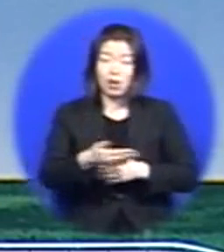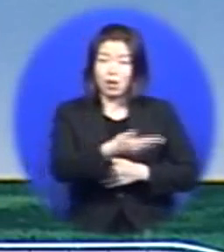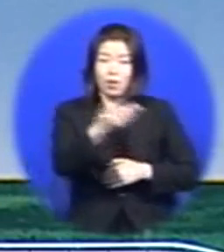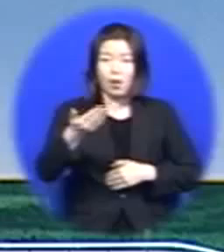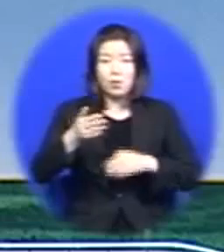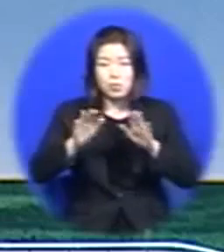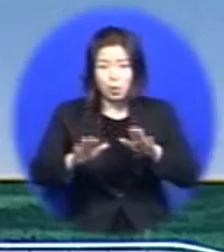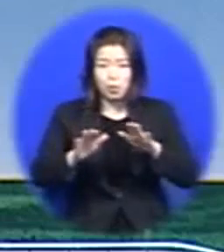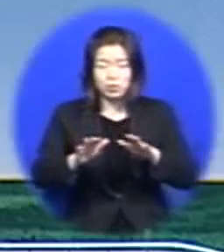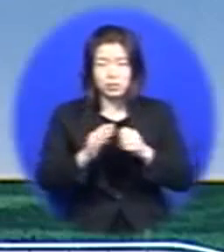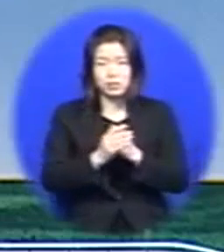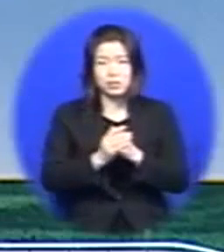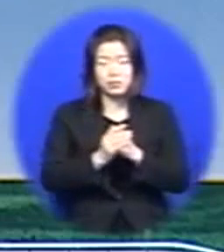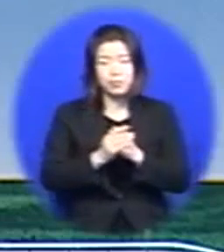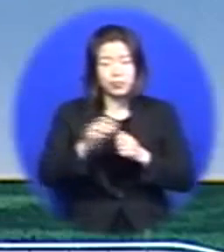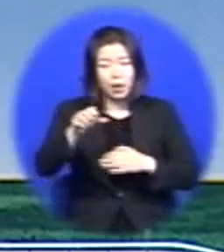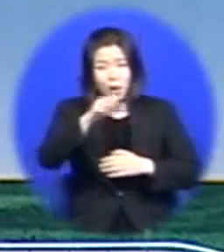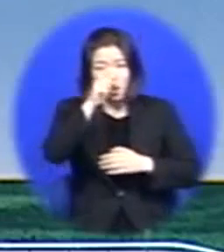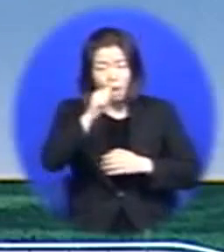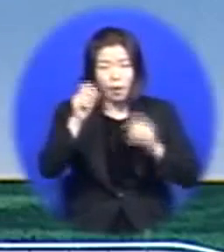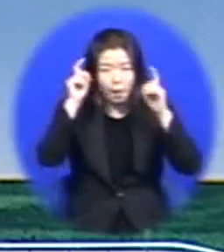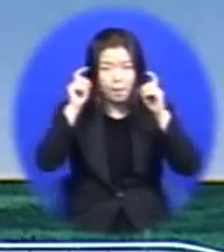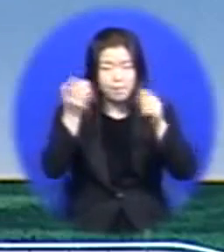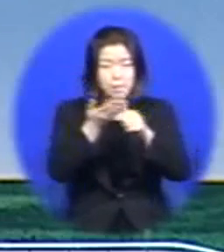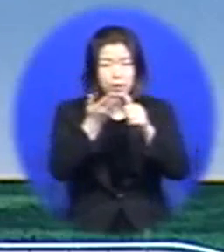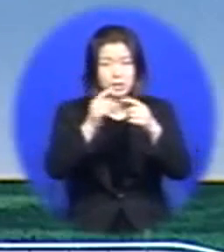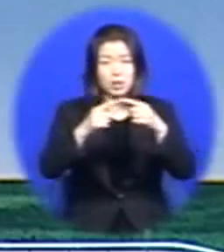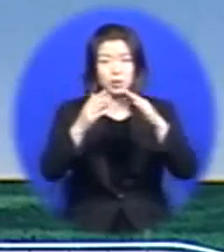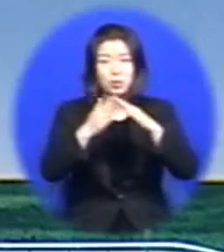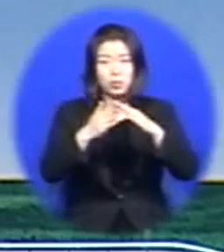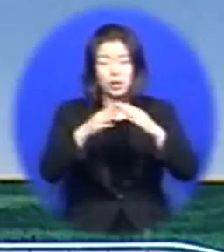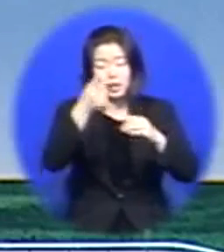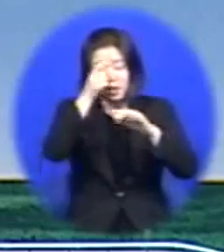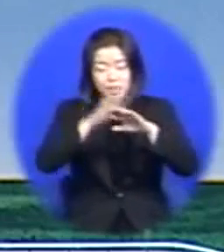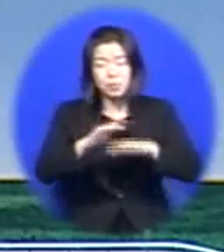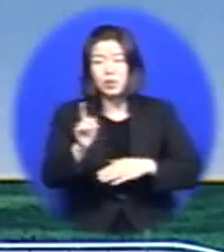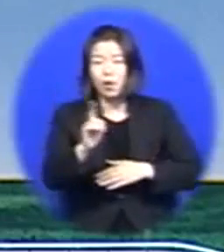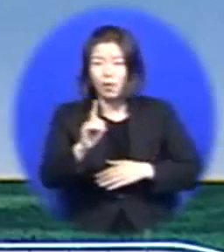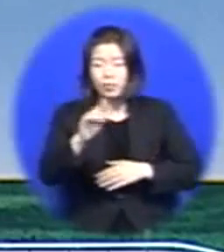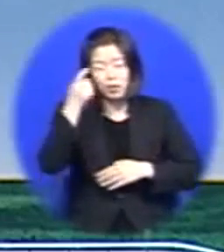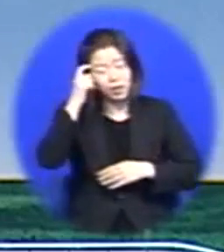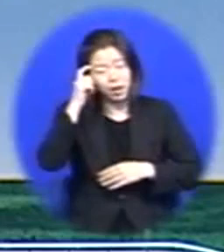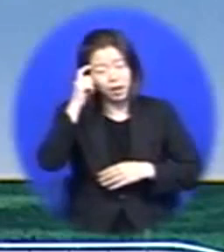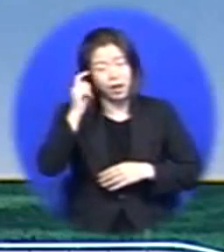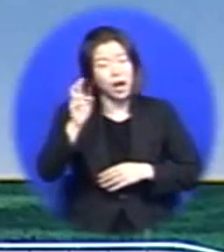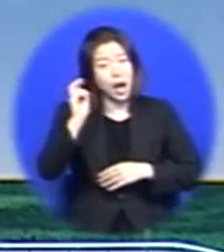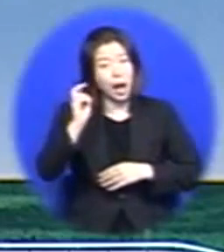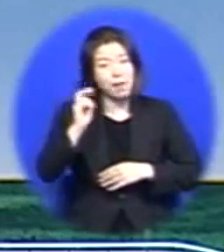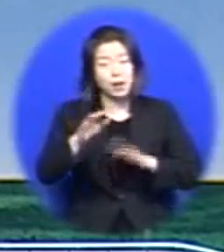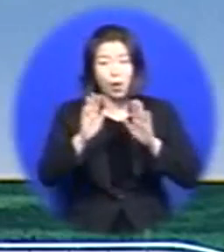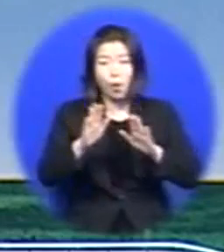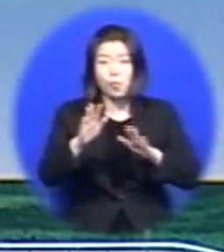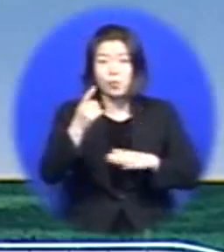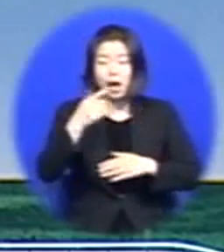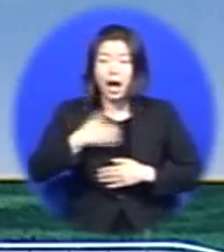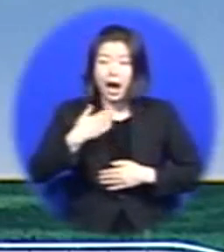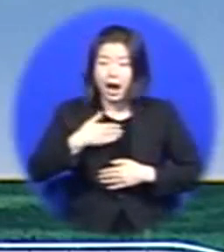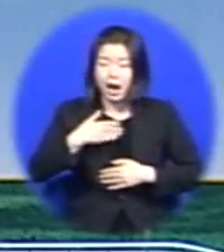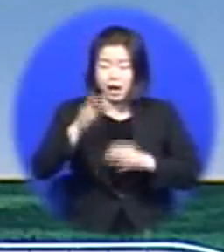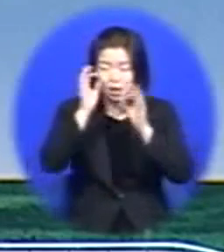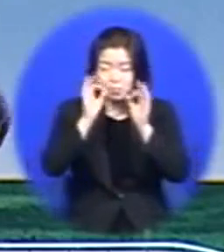여러분 오늘 선한목자교회 예배는 어떤 예배일까? 아마 오늘 한번 좀